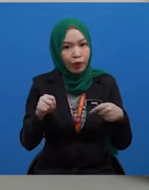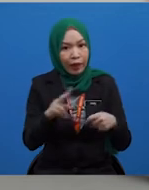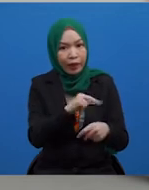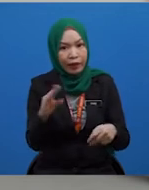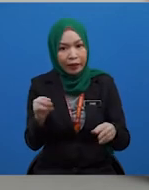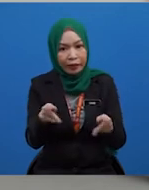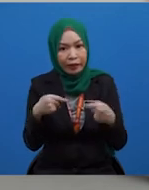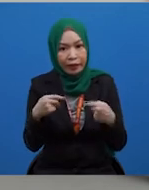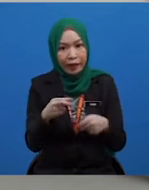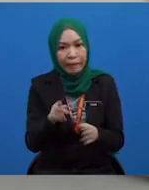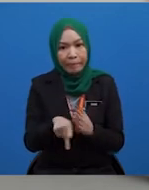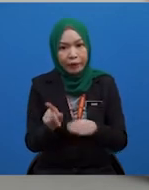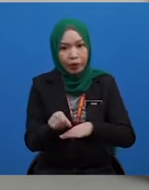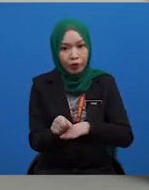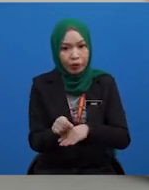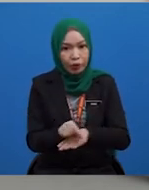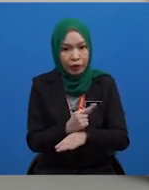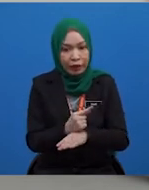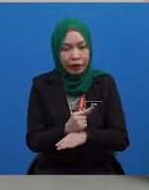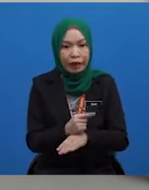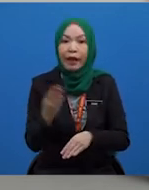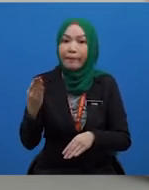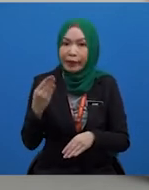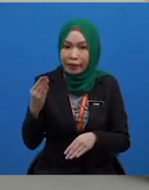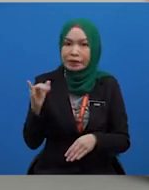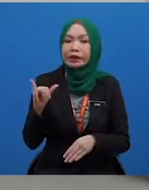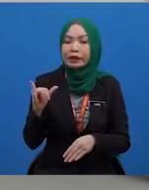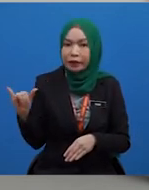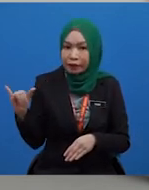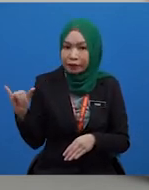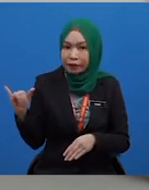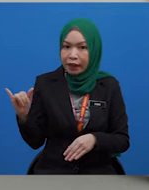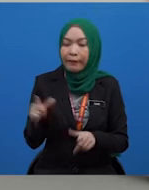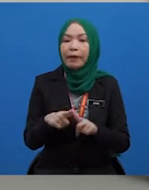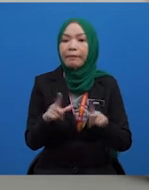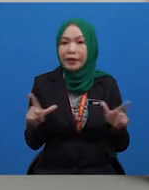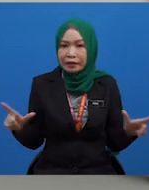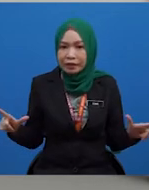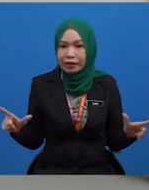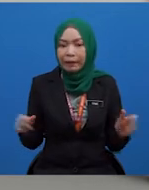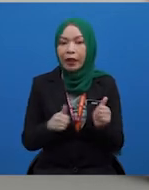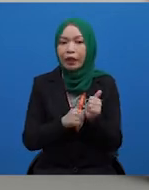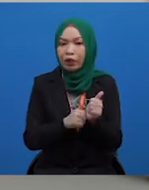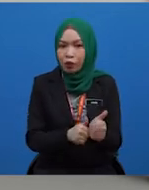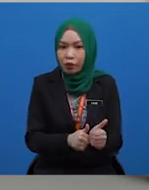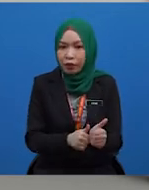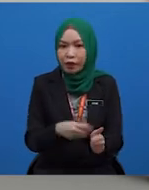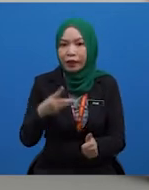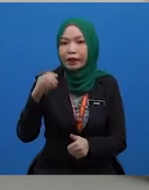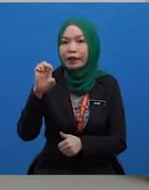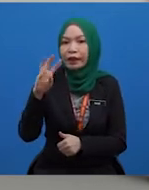kebiasaannya berbeza mengikut demografi mereka. Maklumat ini